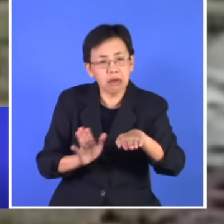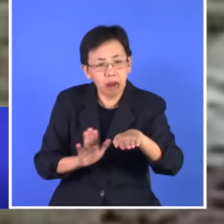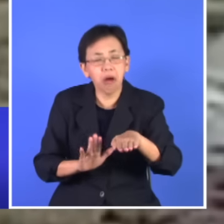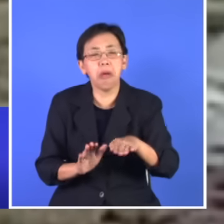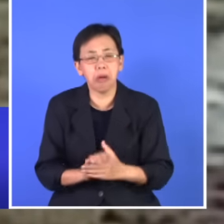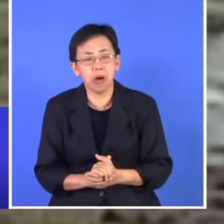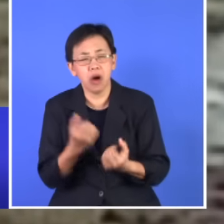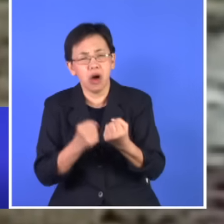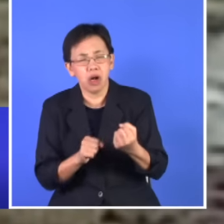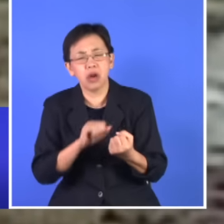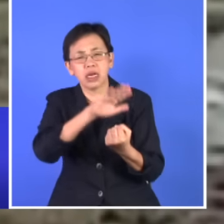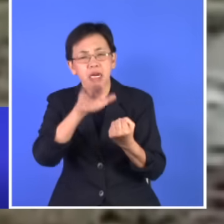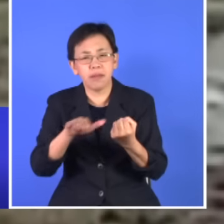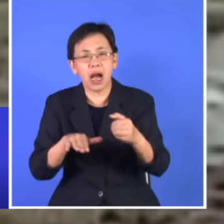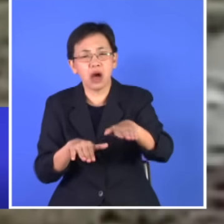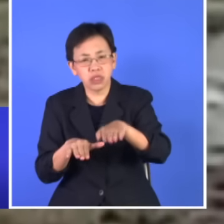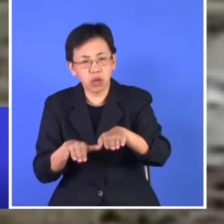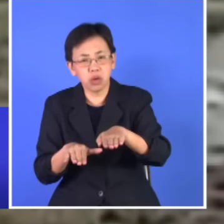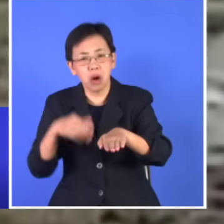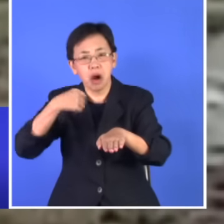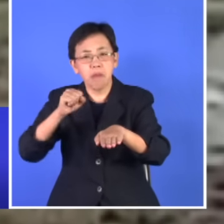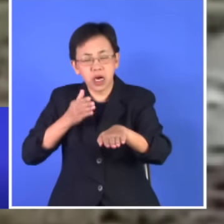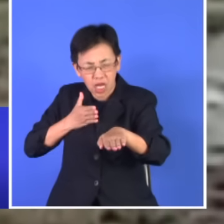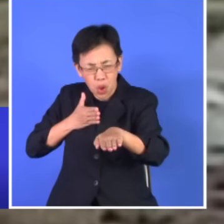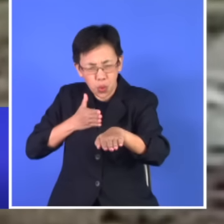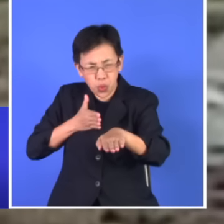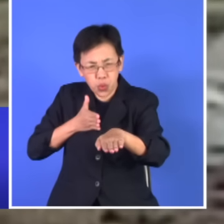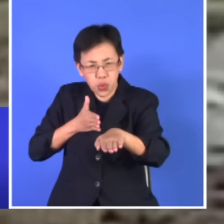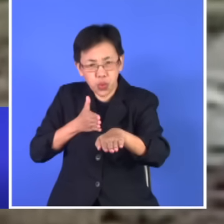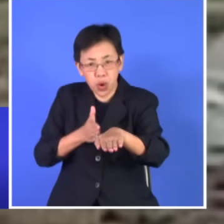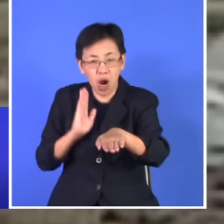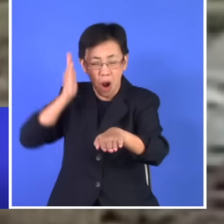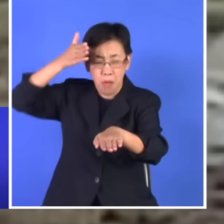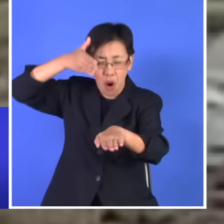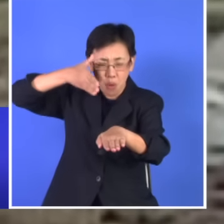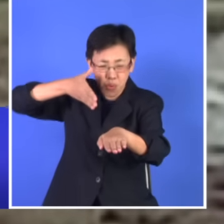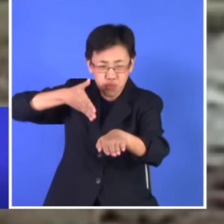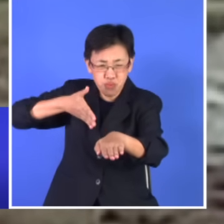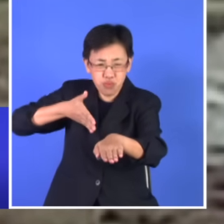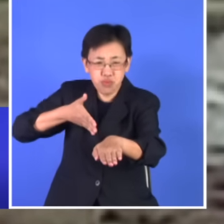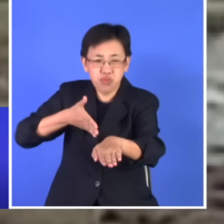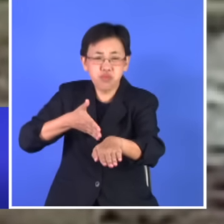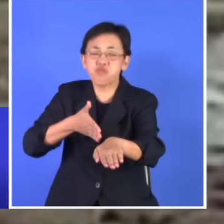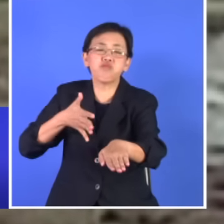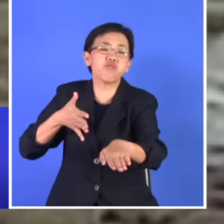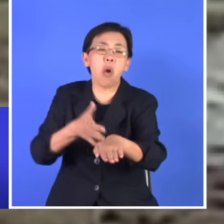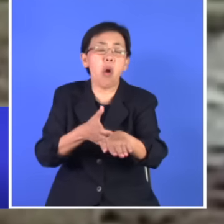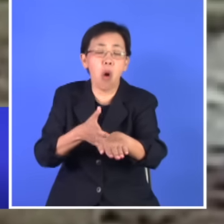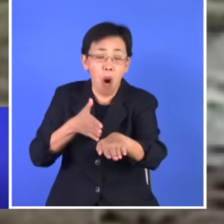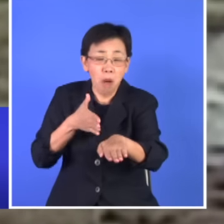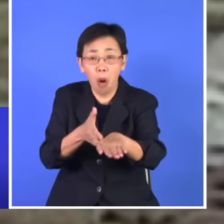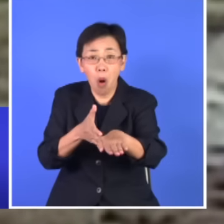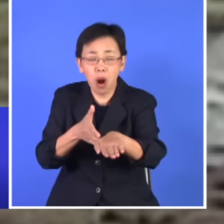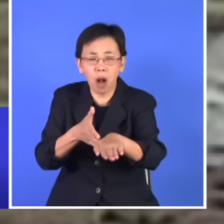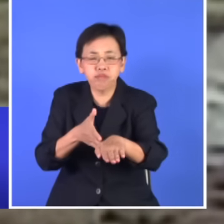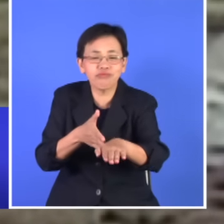มันจอดเนี่ยเหลื่อมๆอยู่แต่ว่ามอเตอร์ไซค์นี่ลงเนินมาลงเนินมาก็ซัดเต็มๆเลยเนี่ยกระบะนี่ถึงขนาดเคลื่อนเลยนะ